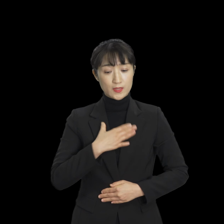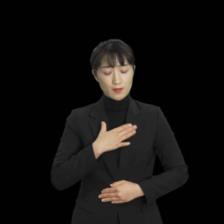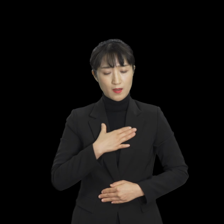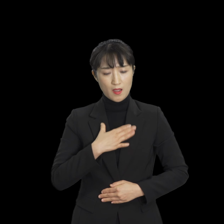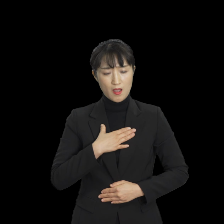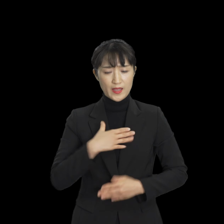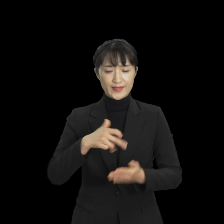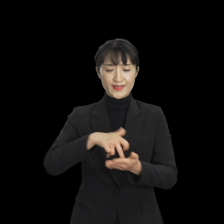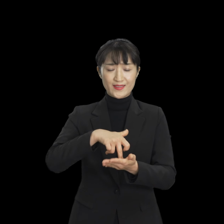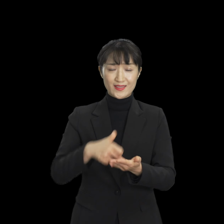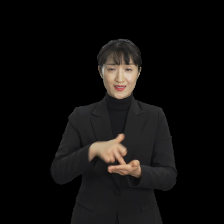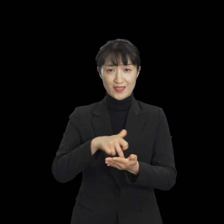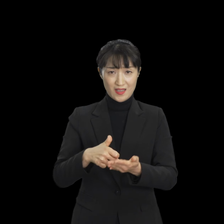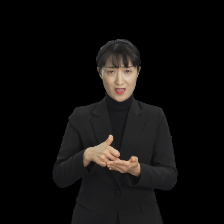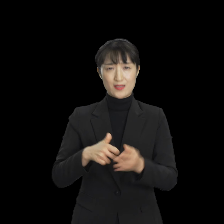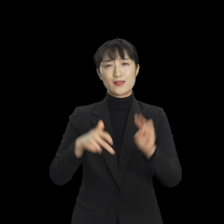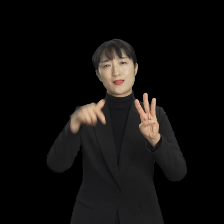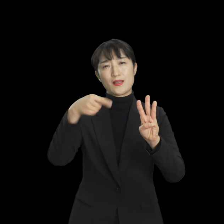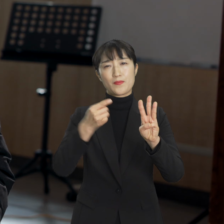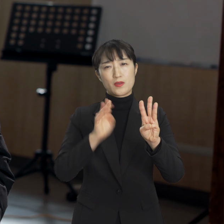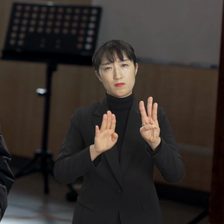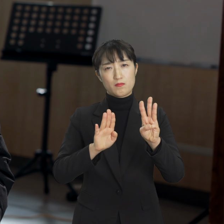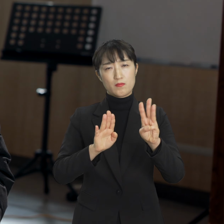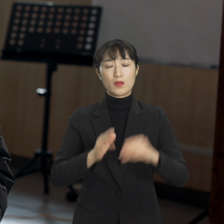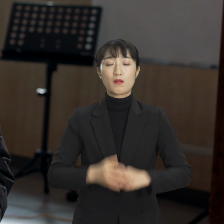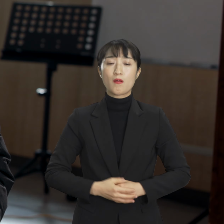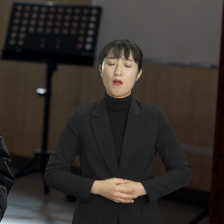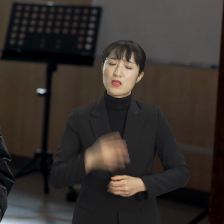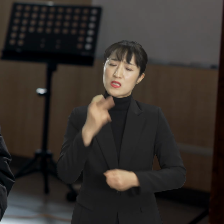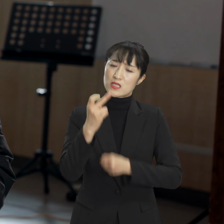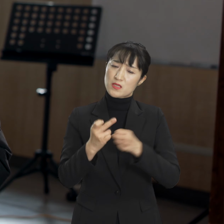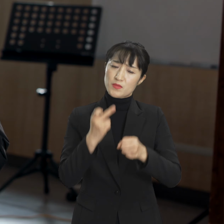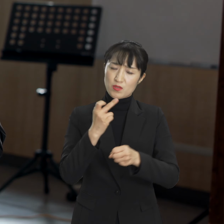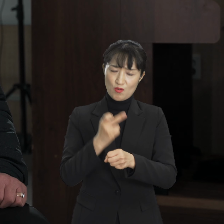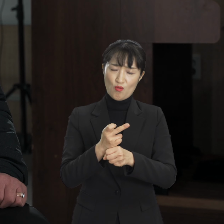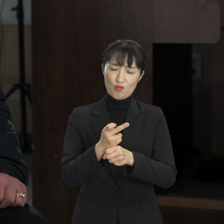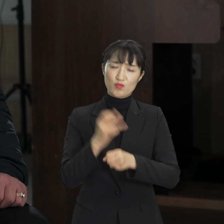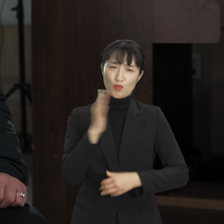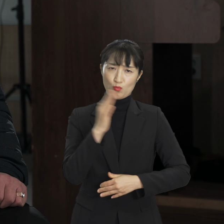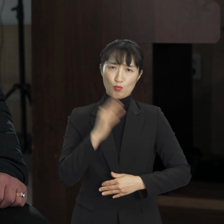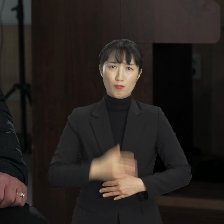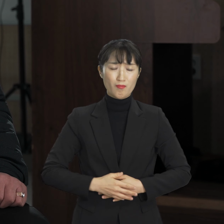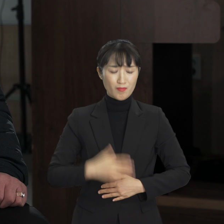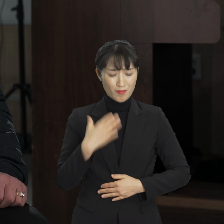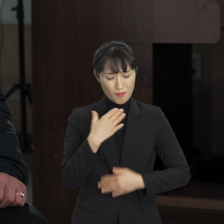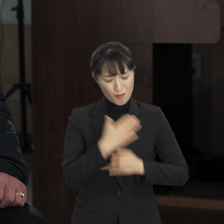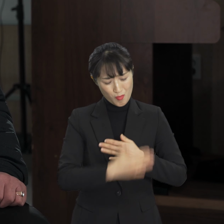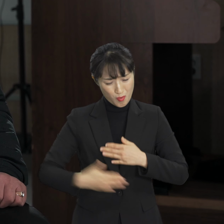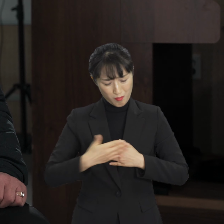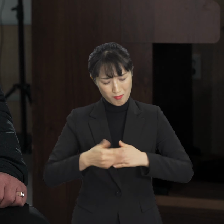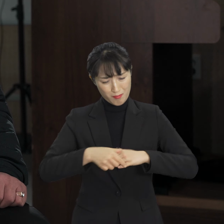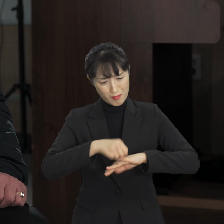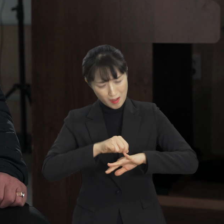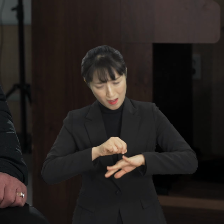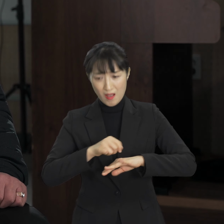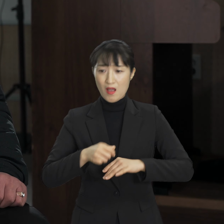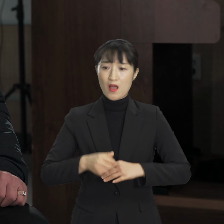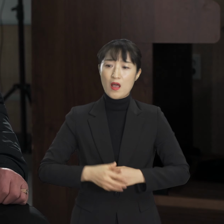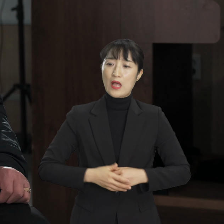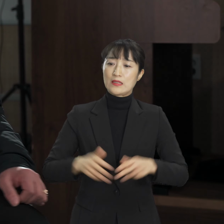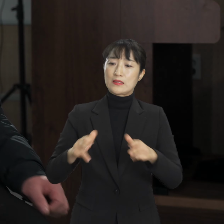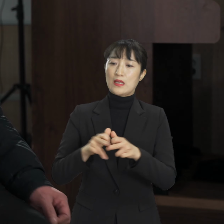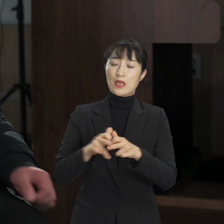아 제가 그 지체장애 3급입니다 한 12년 정도 됐습니다 사실 그 몸도 불편한 거 장애인들이